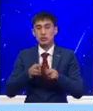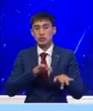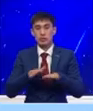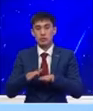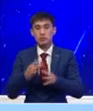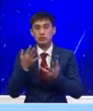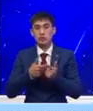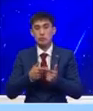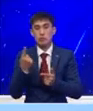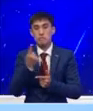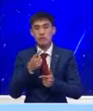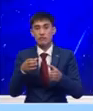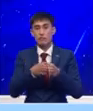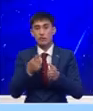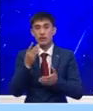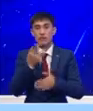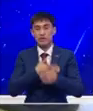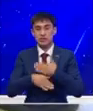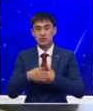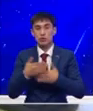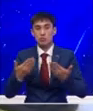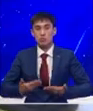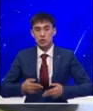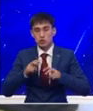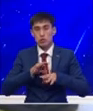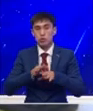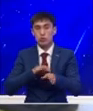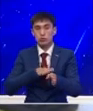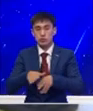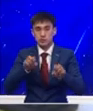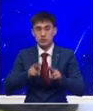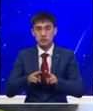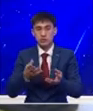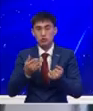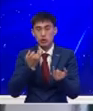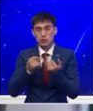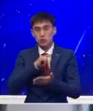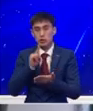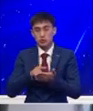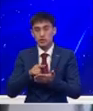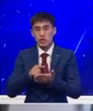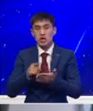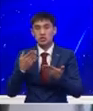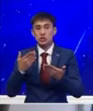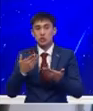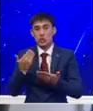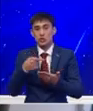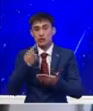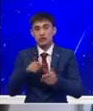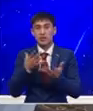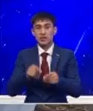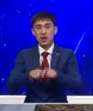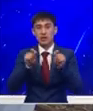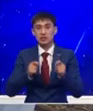мероприятие, поскольку имеет первую группу инвалидности. Он прошел полное обследование у специалистов и получил консультации. По словам жителя города, день открытых дверей